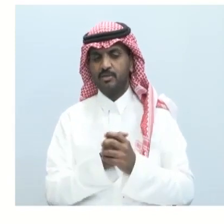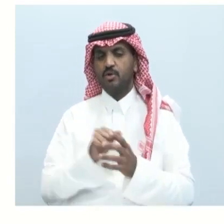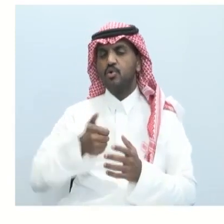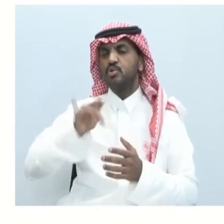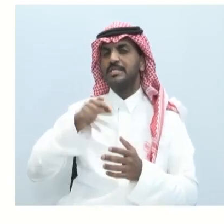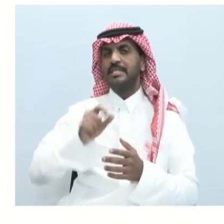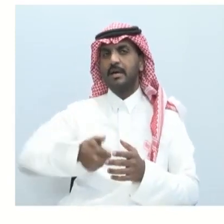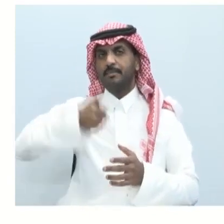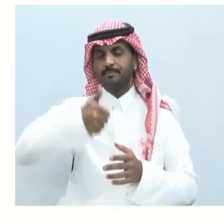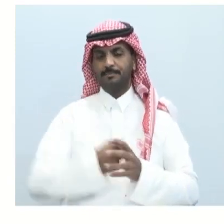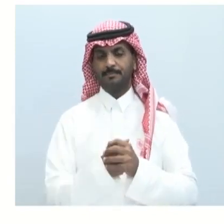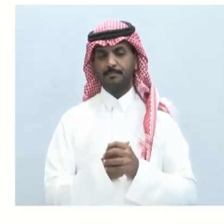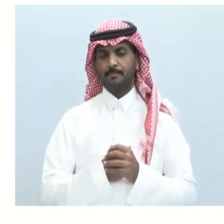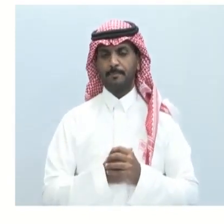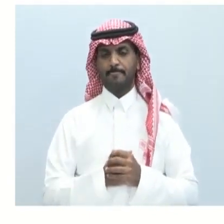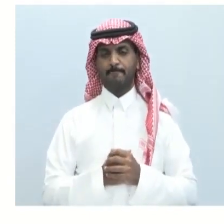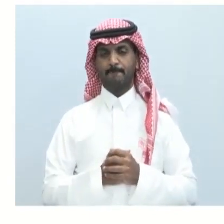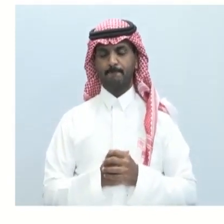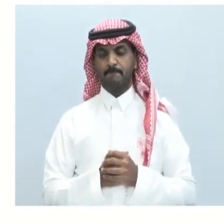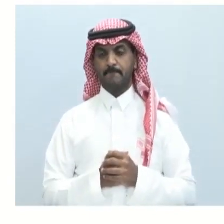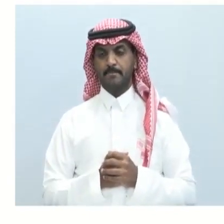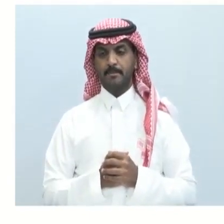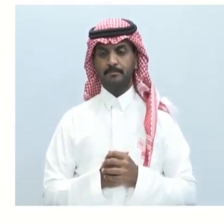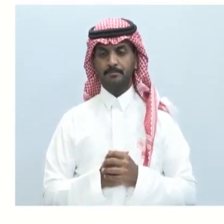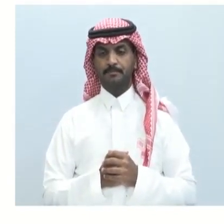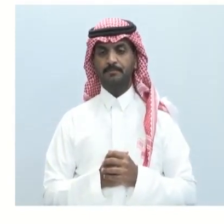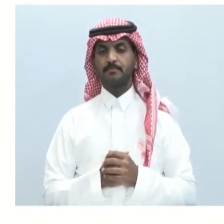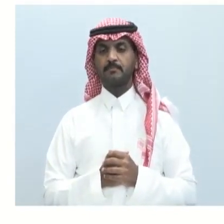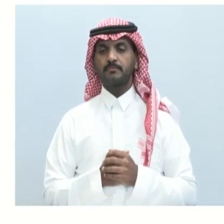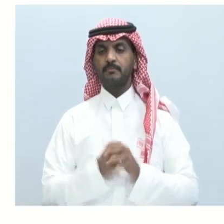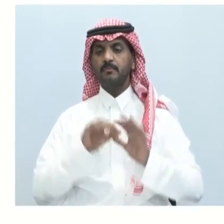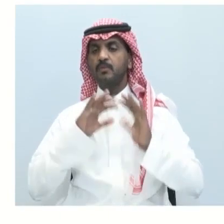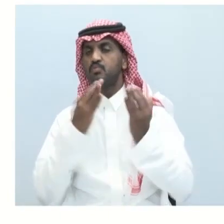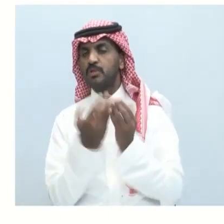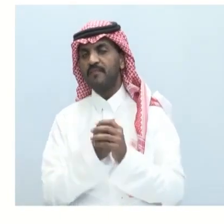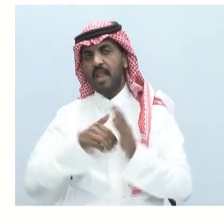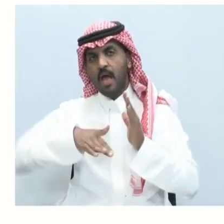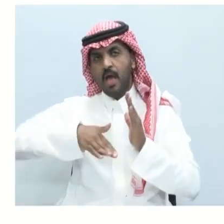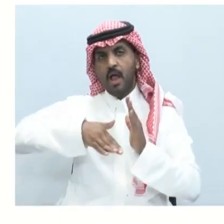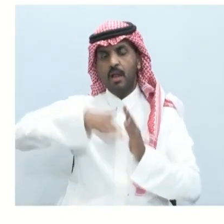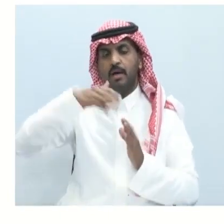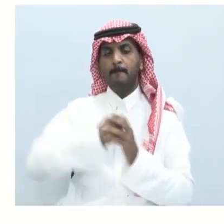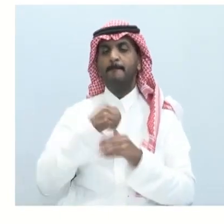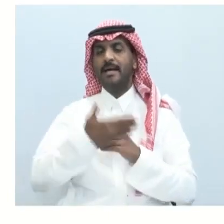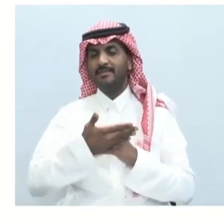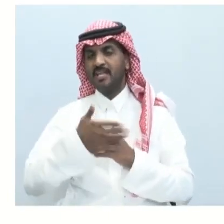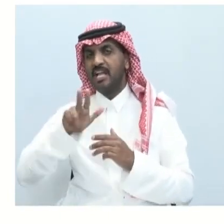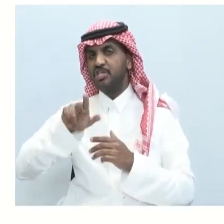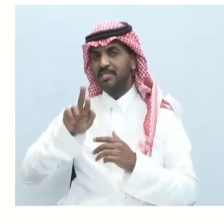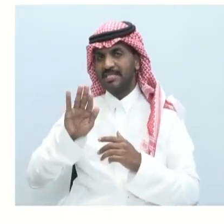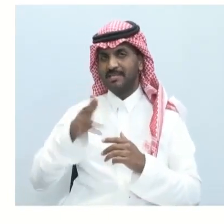الفصيله الدبيه اذا الفصيله هو المصنف او هي المصنف الاعلى بعد الجنس